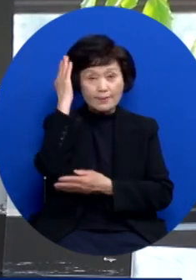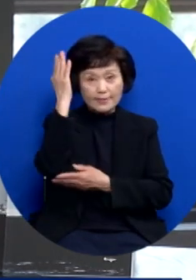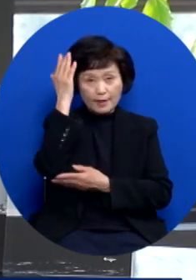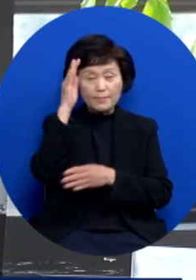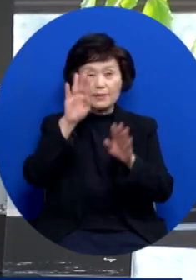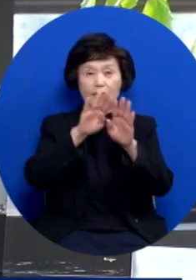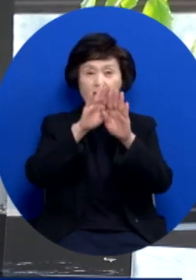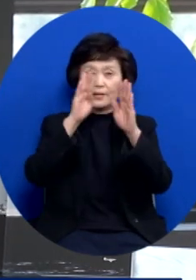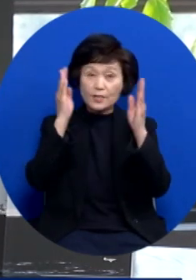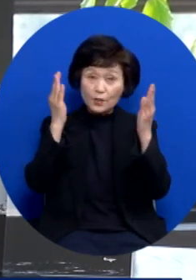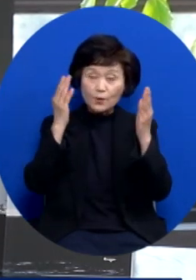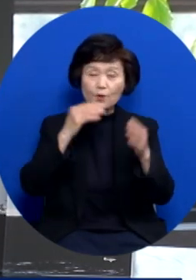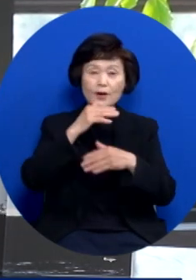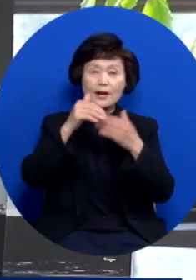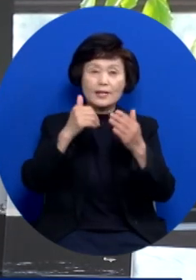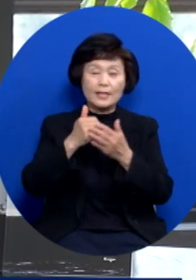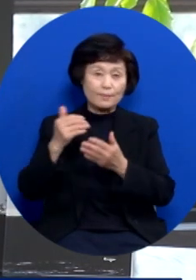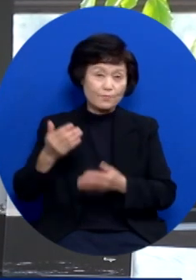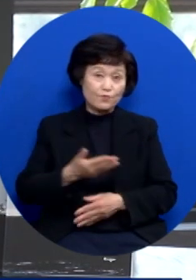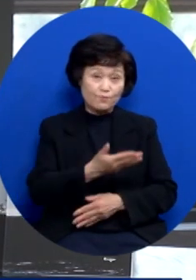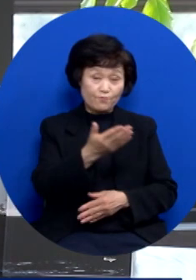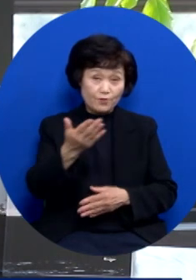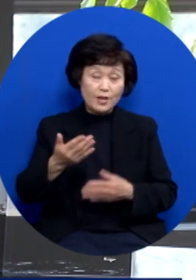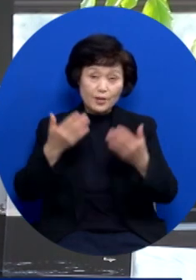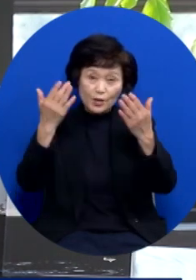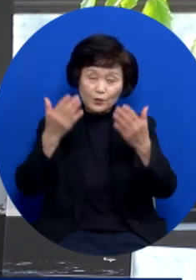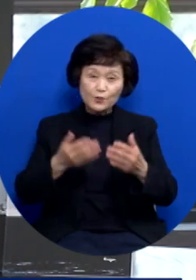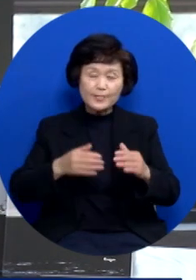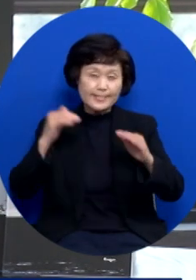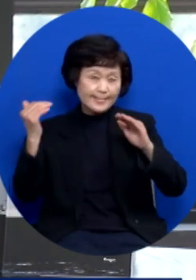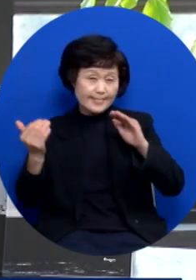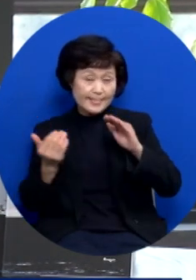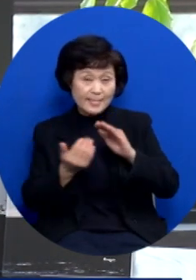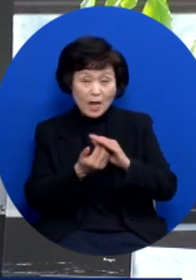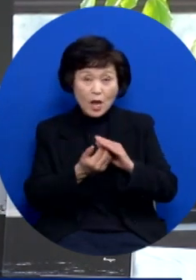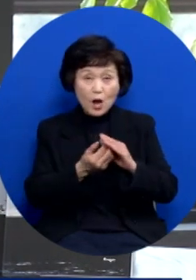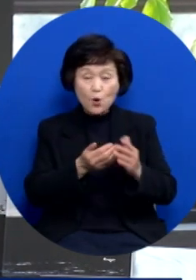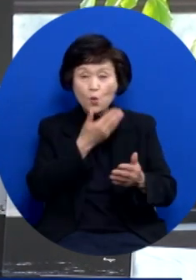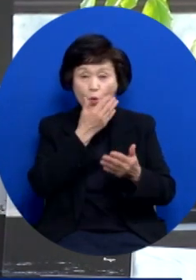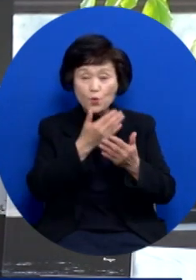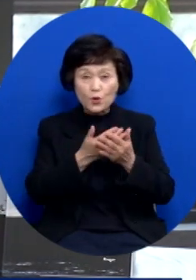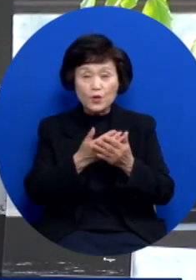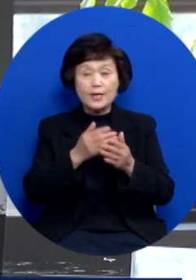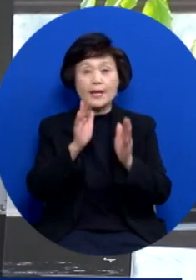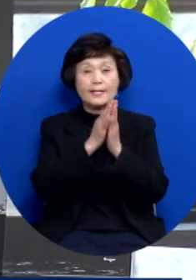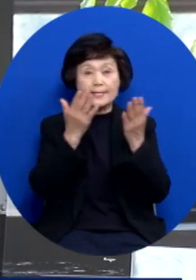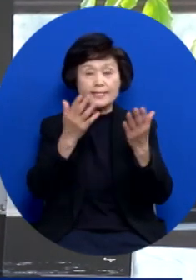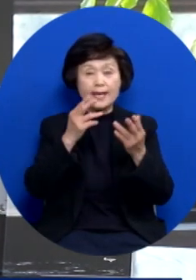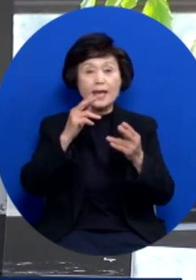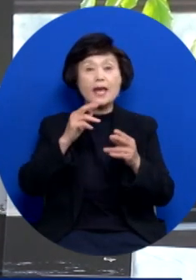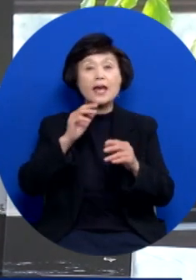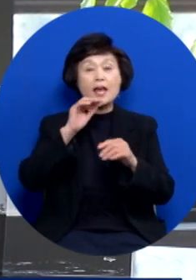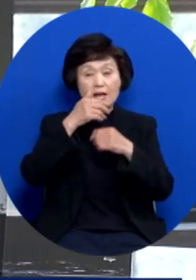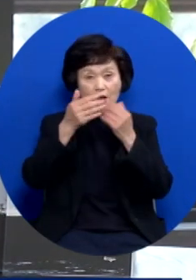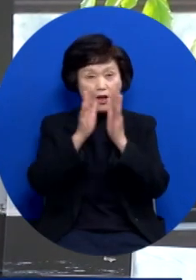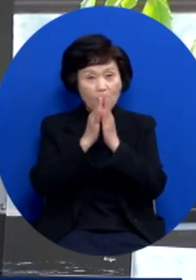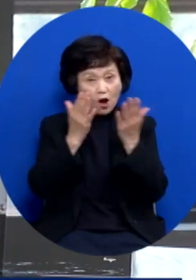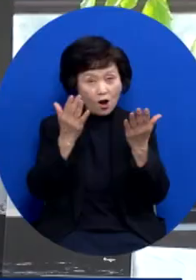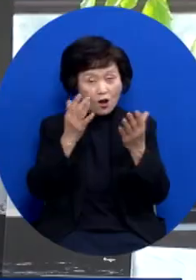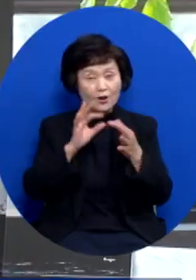하나님께서 우리에게 주신 최고의 선물인 성경, 그 성경의 주인공이신 예수님을